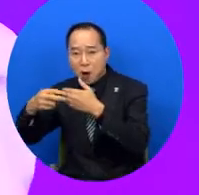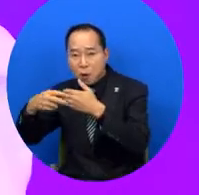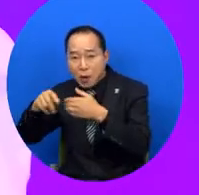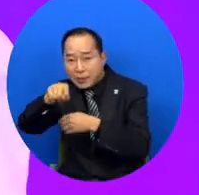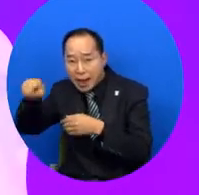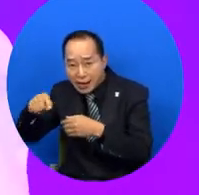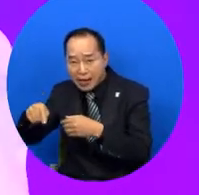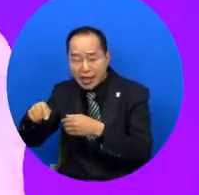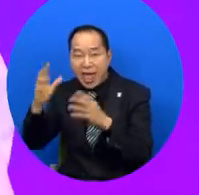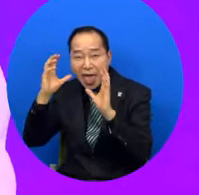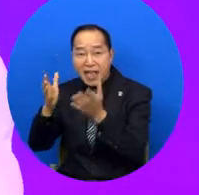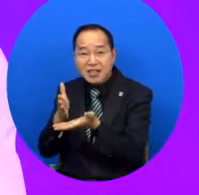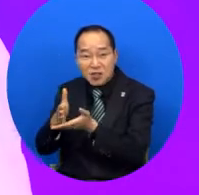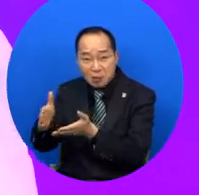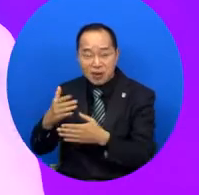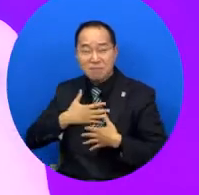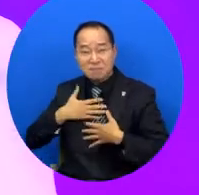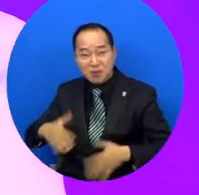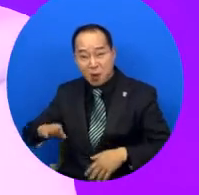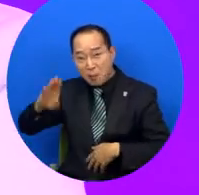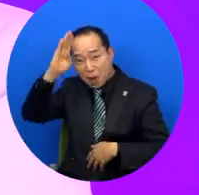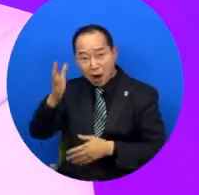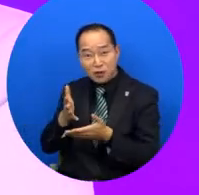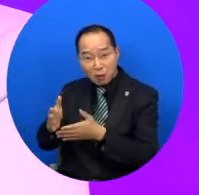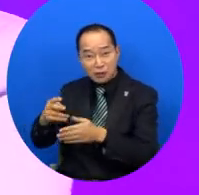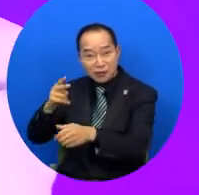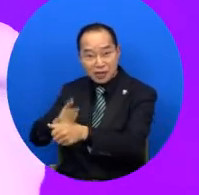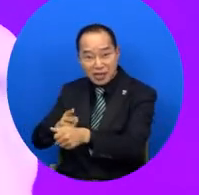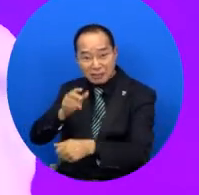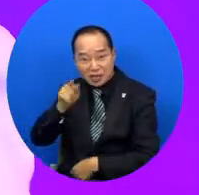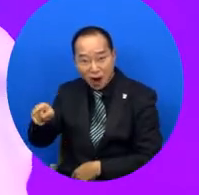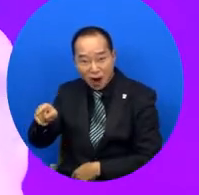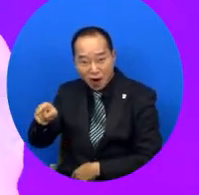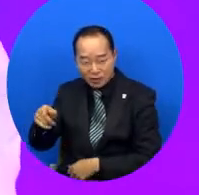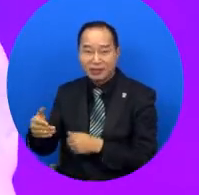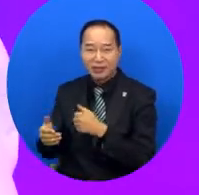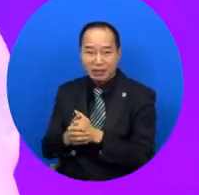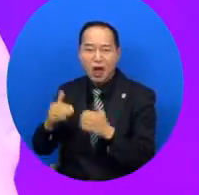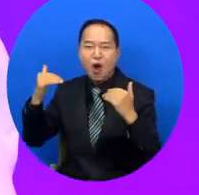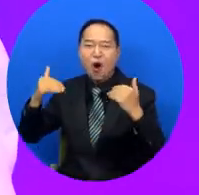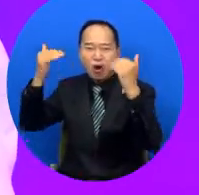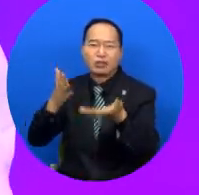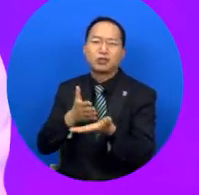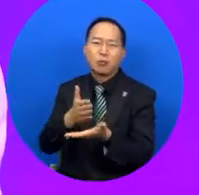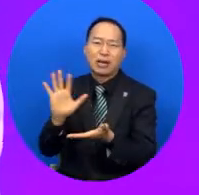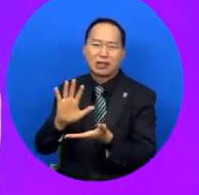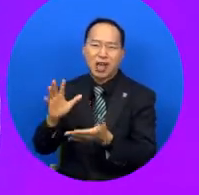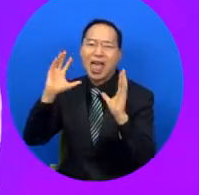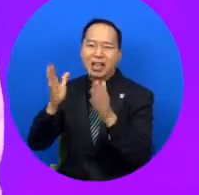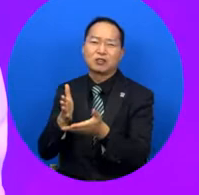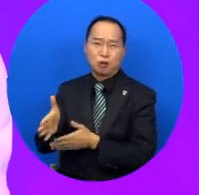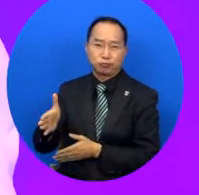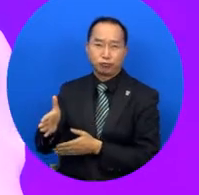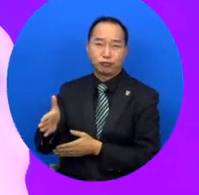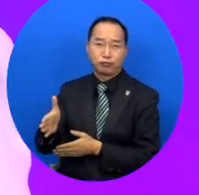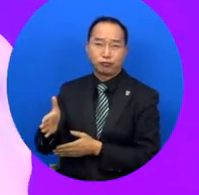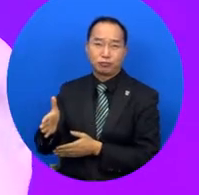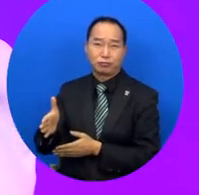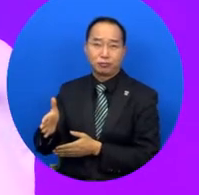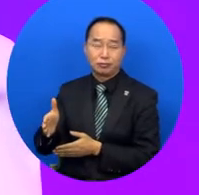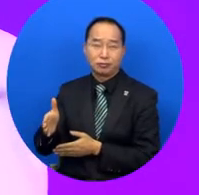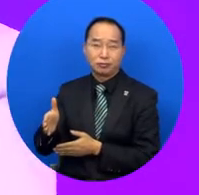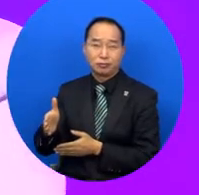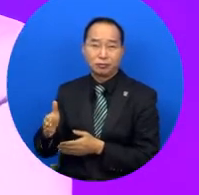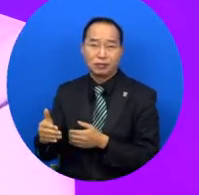증후군을 하시는 소아과 교수님이 계세요. 그래서 만성 피로 증후군을 하는 어른을 하시는 의사는 존스